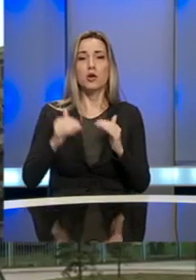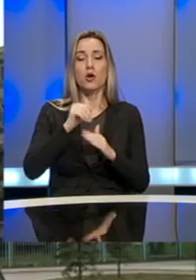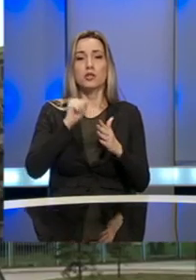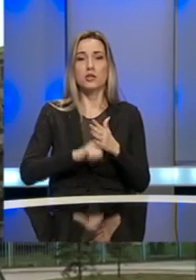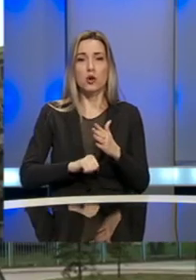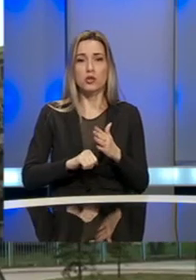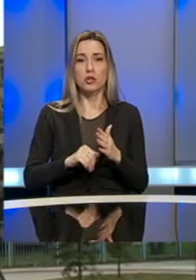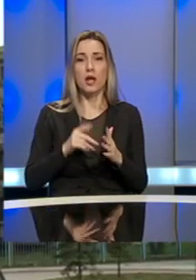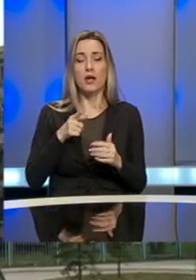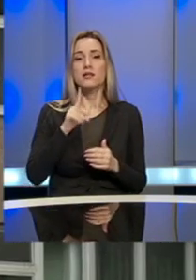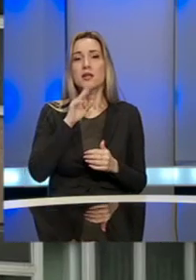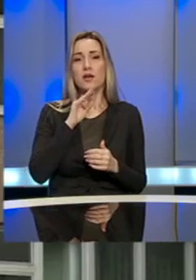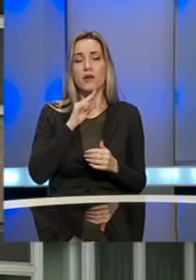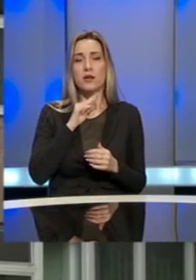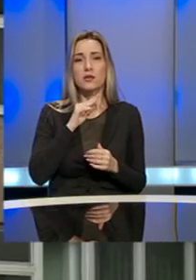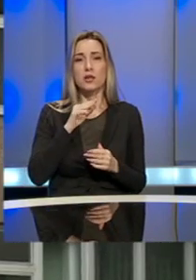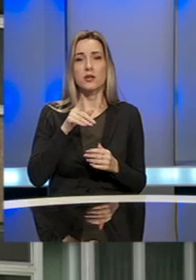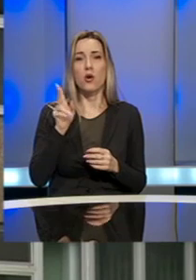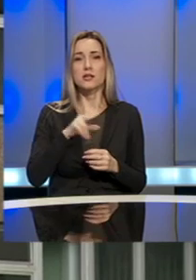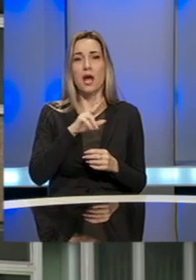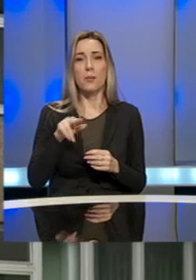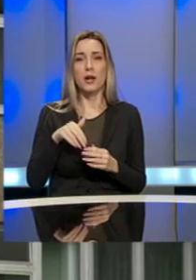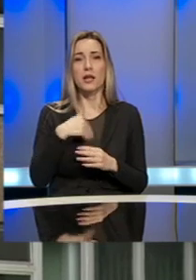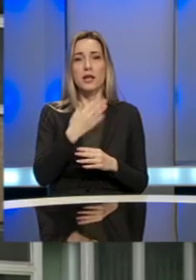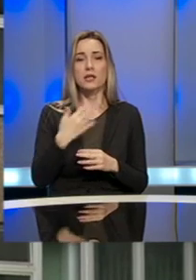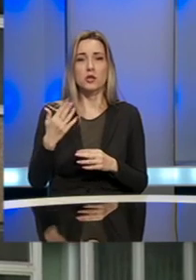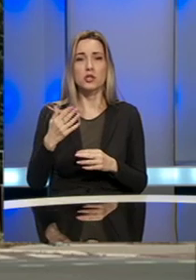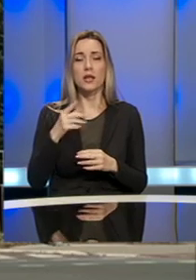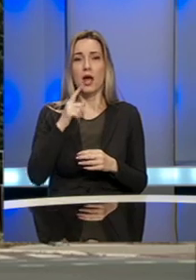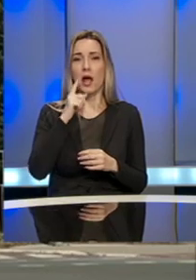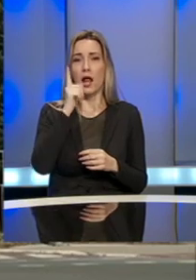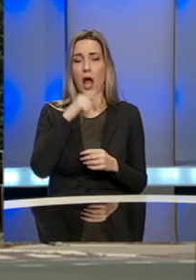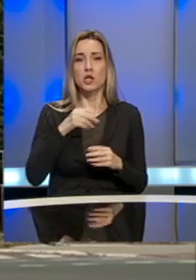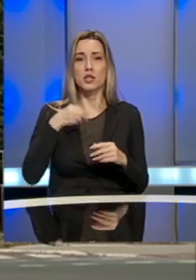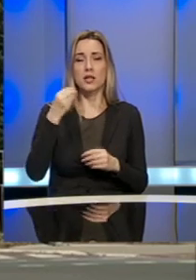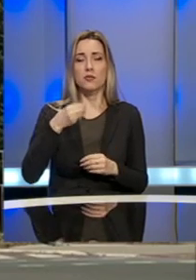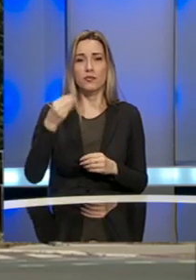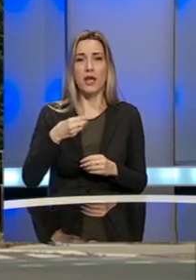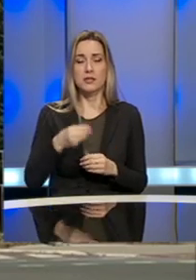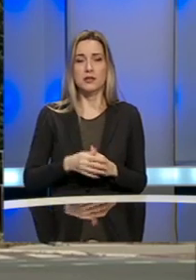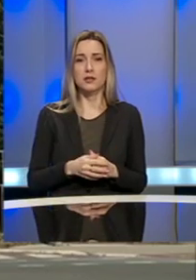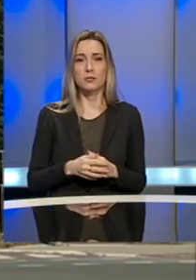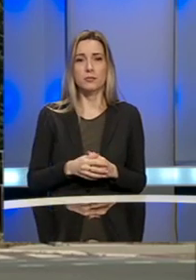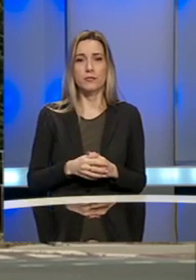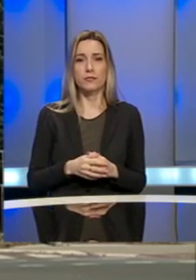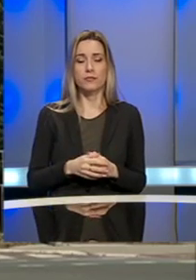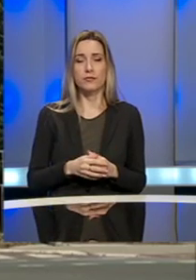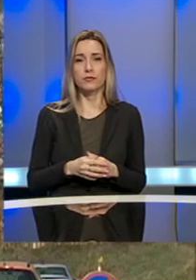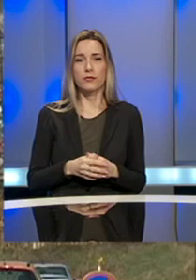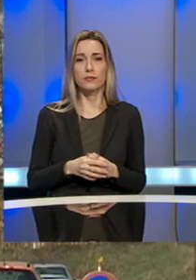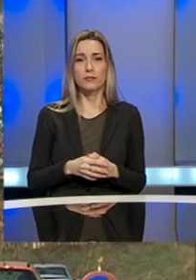na evo inicijativu da o zabrani iznošenja i prenošenja lažnih vijesti. Ukratko da kažete o čemu se tu